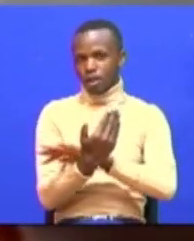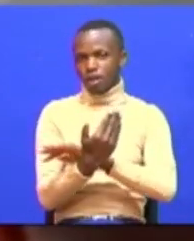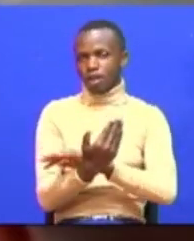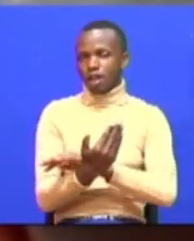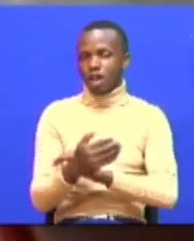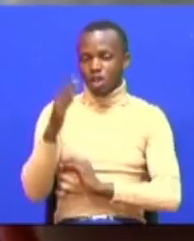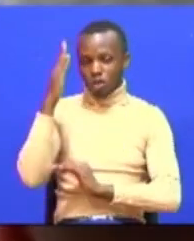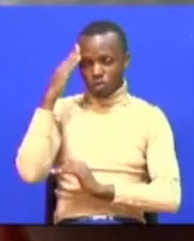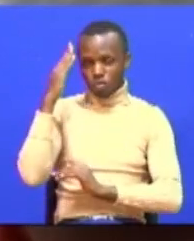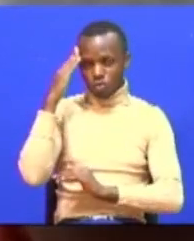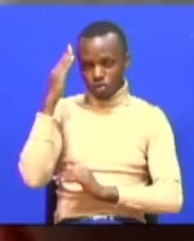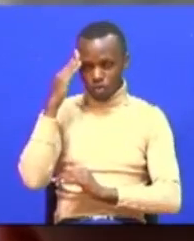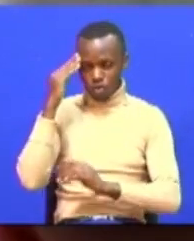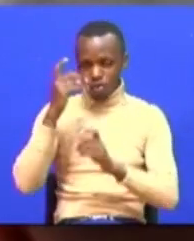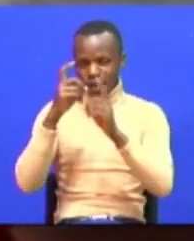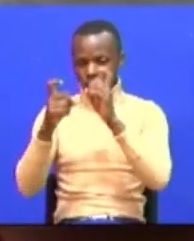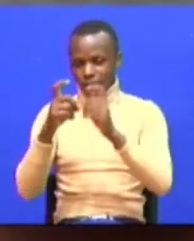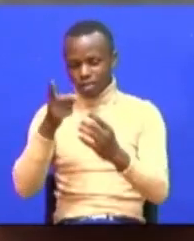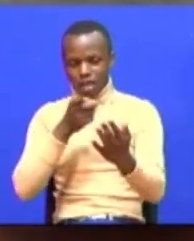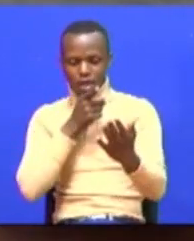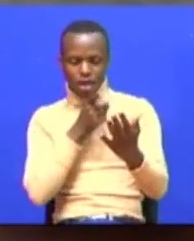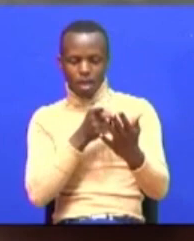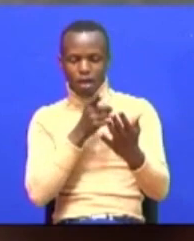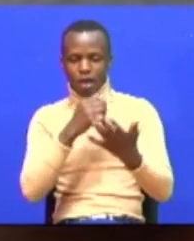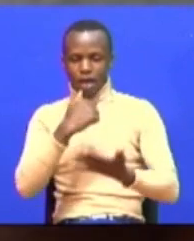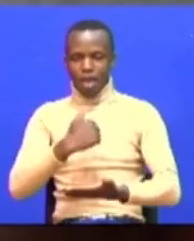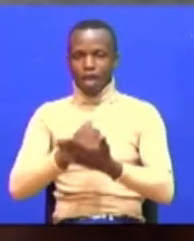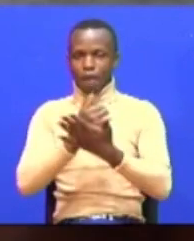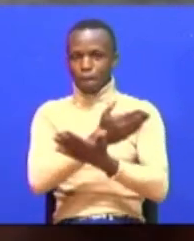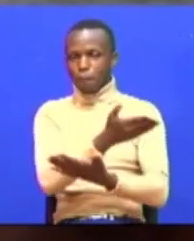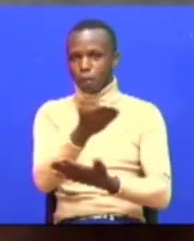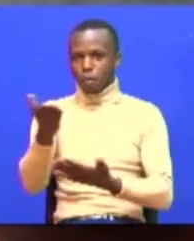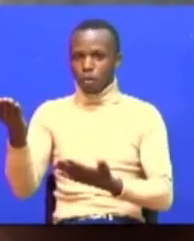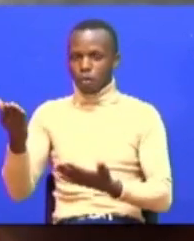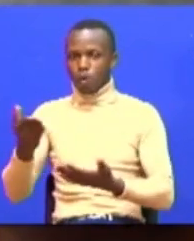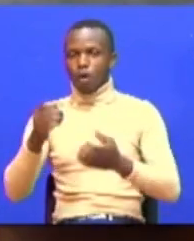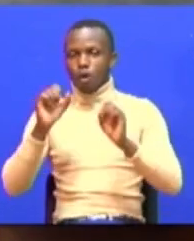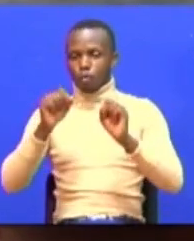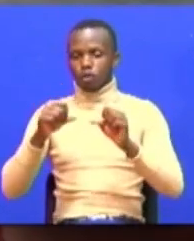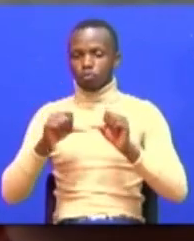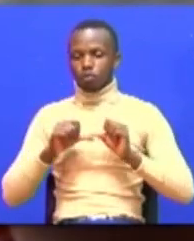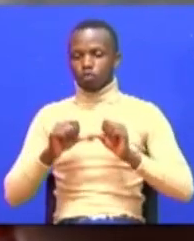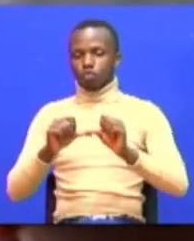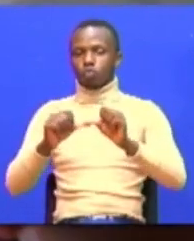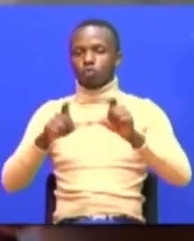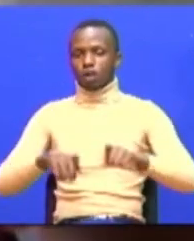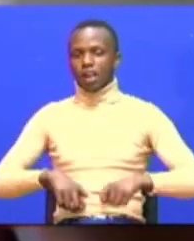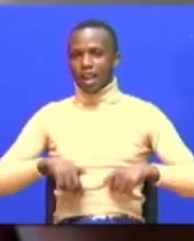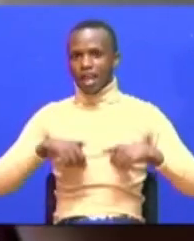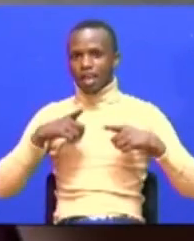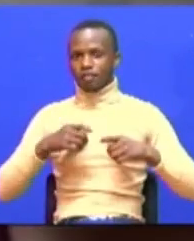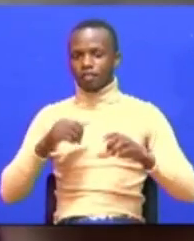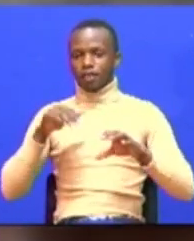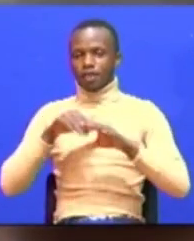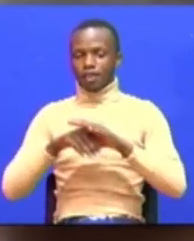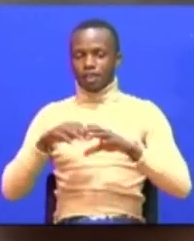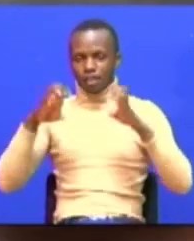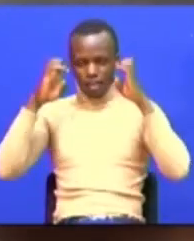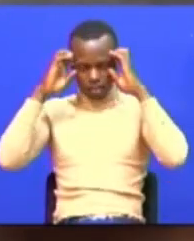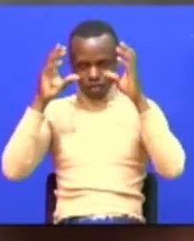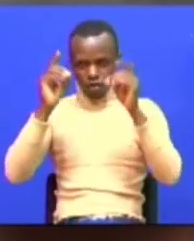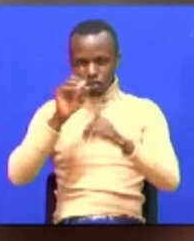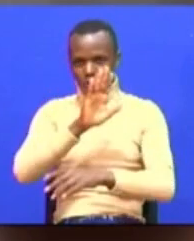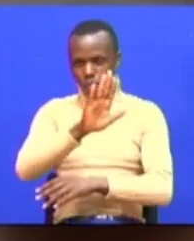ya kwamba hii mtihani ni ya kuwasaidia muweze kusonga mbele katika masomo yenu. Wengine